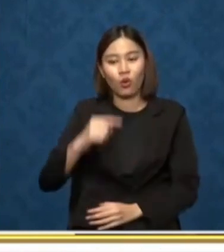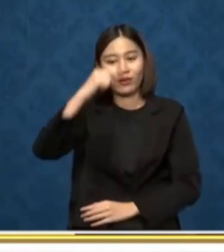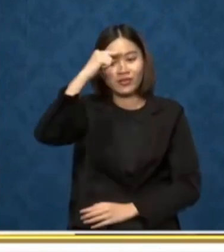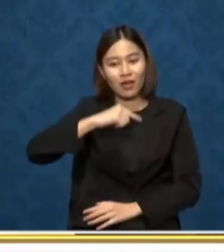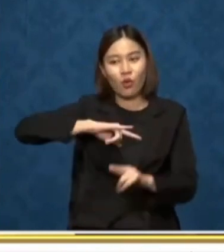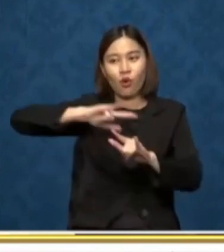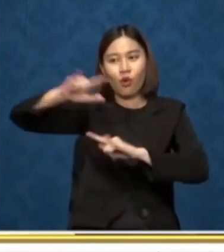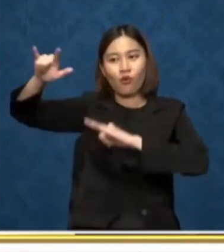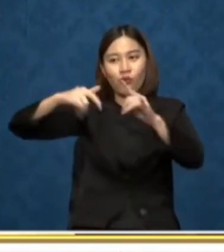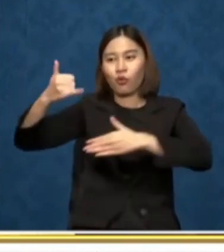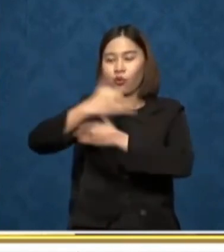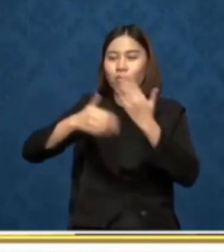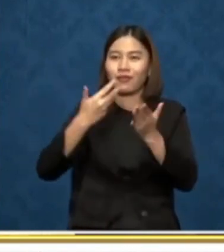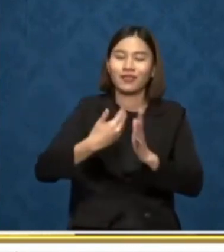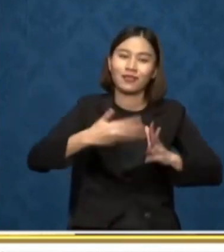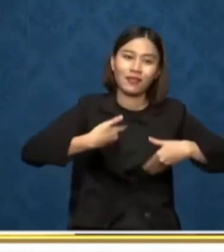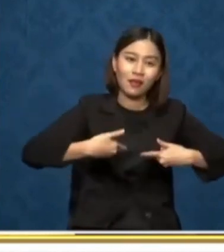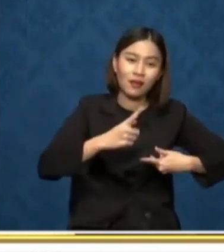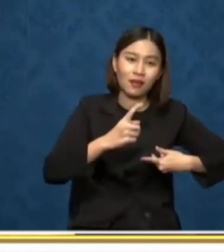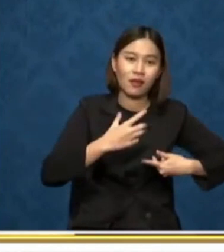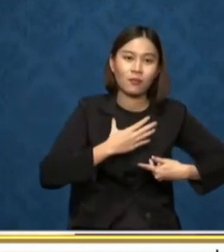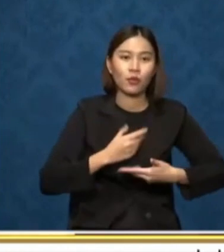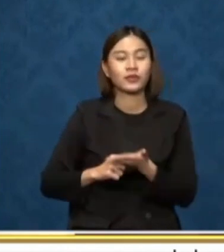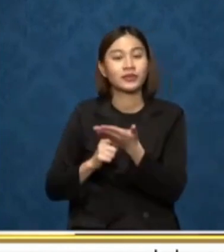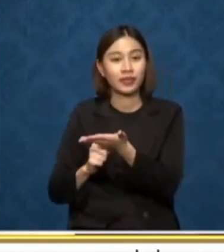เยอะทำให้สูญเสียรายได้ไปเยอะผมเองเนี่ย